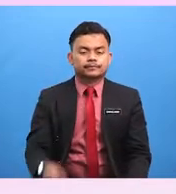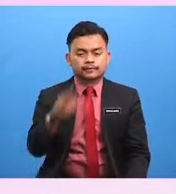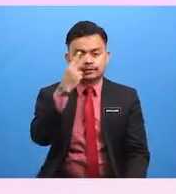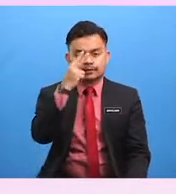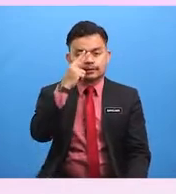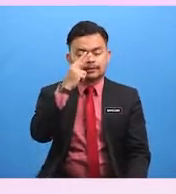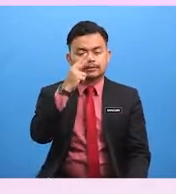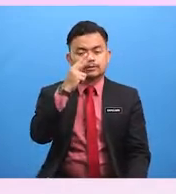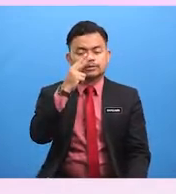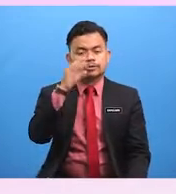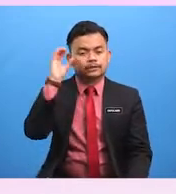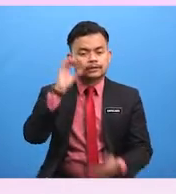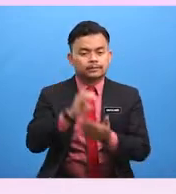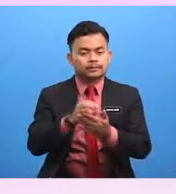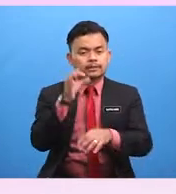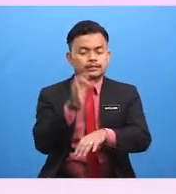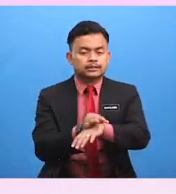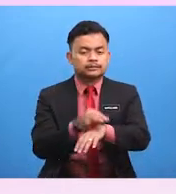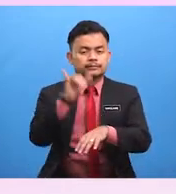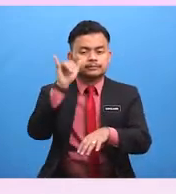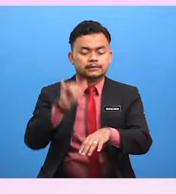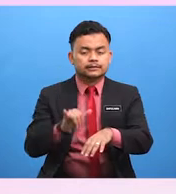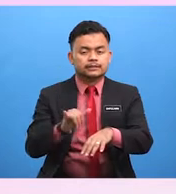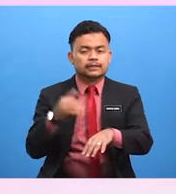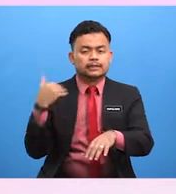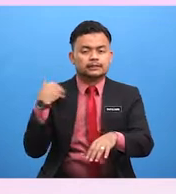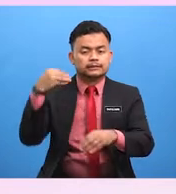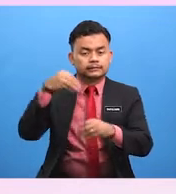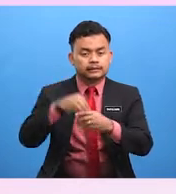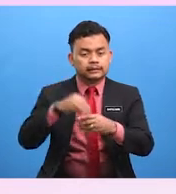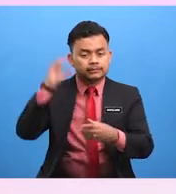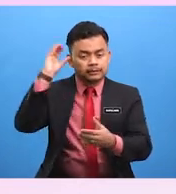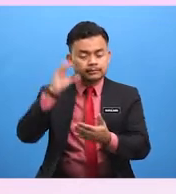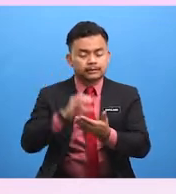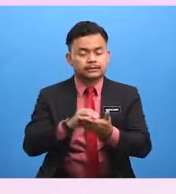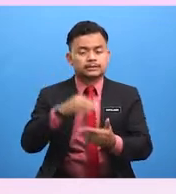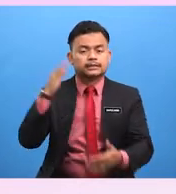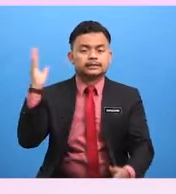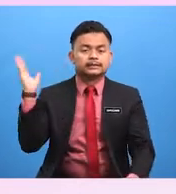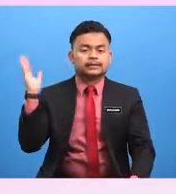Perhatikan gambar jam yang dipaparkan di dalam gambar rajah di bawah.